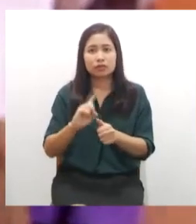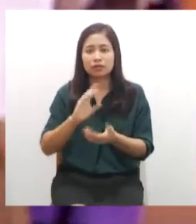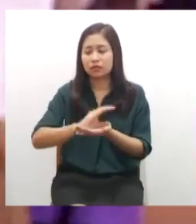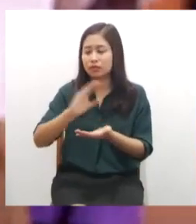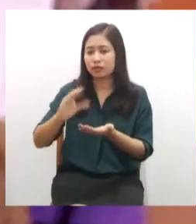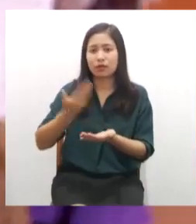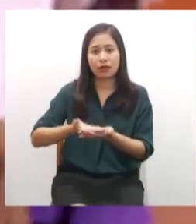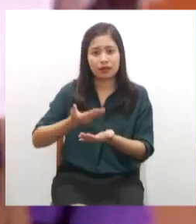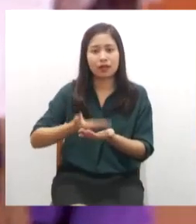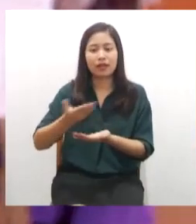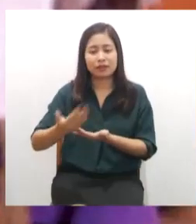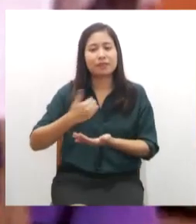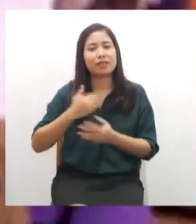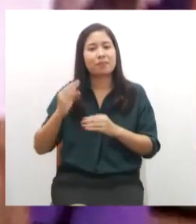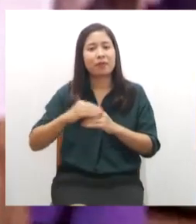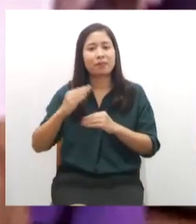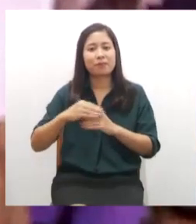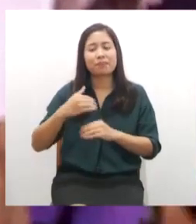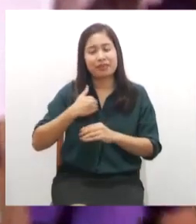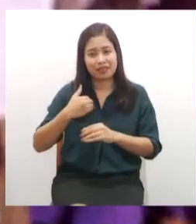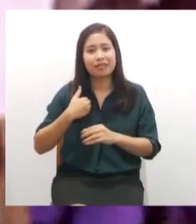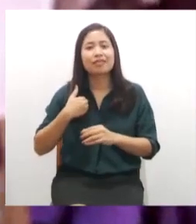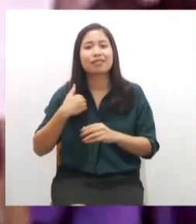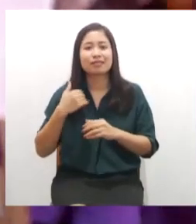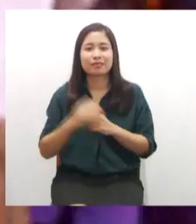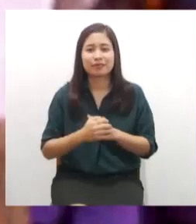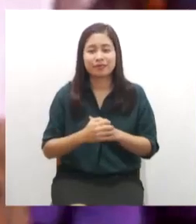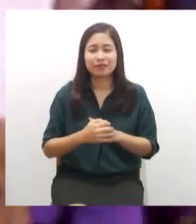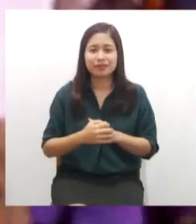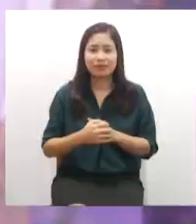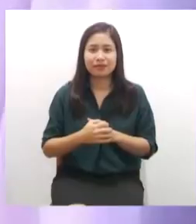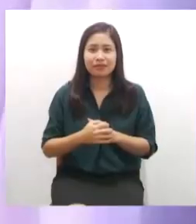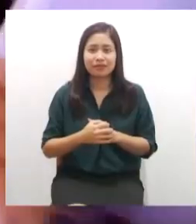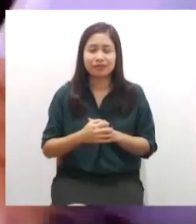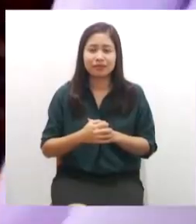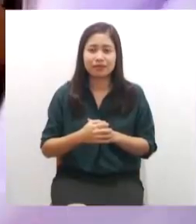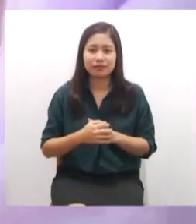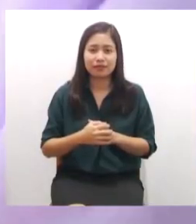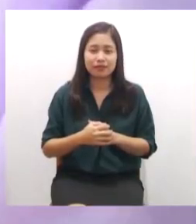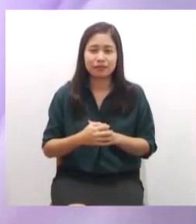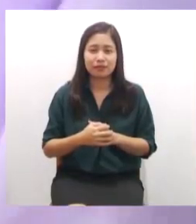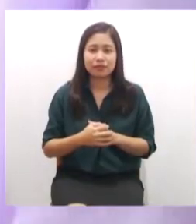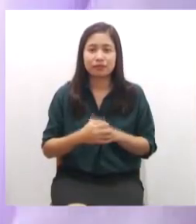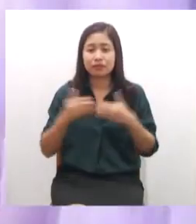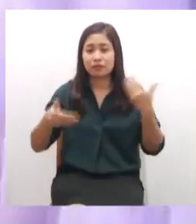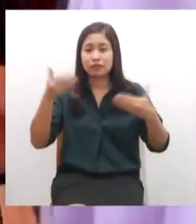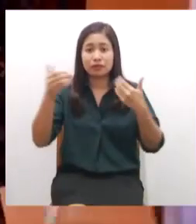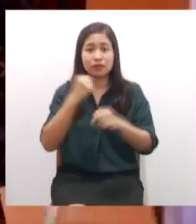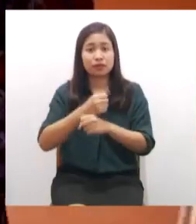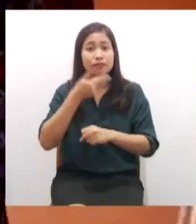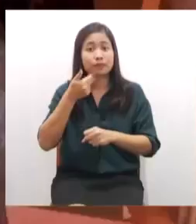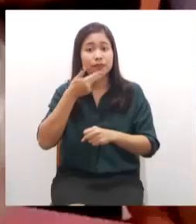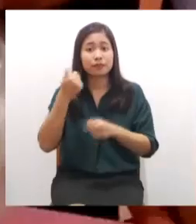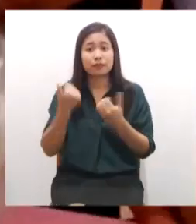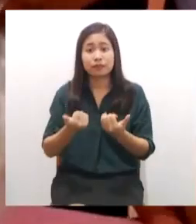มจากที่บริษัทไทยเบเวอเรจได้สนับสนุนให้เราค่ะ สำหรับกิจกรรมทำขนมถั่วแผ่น